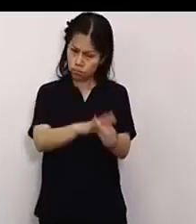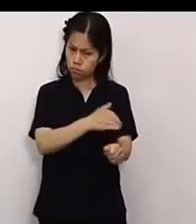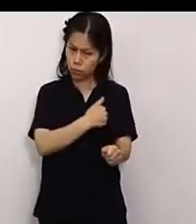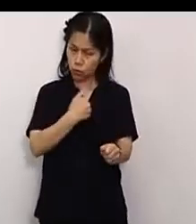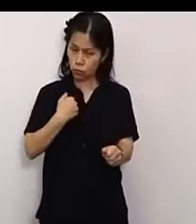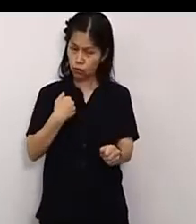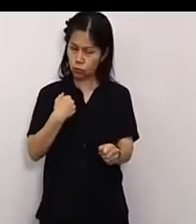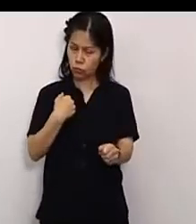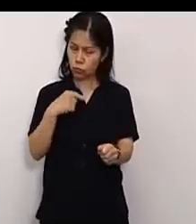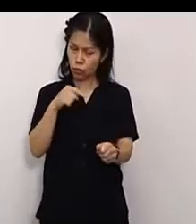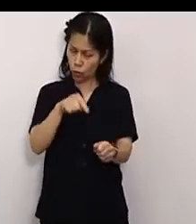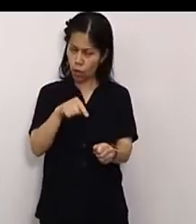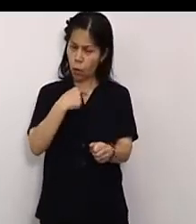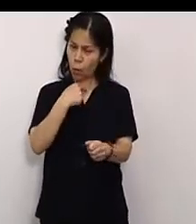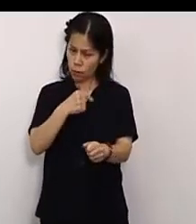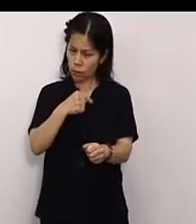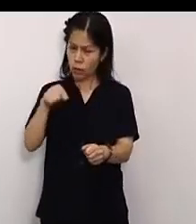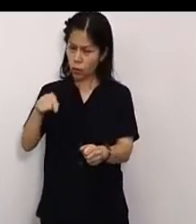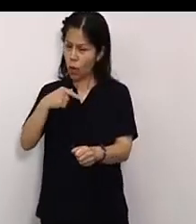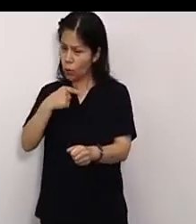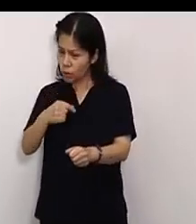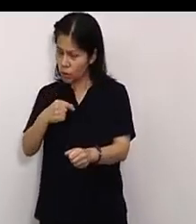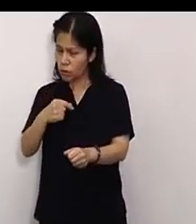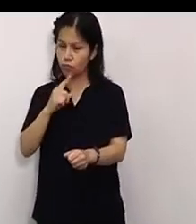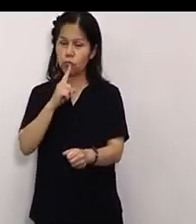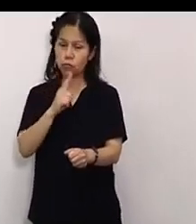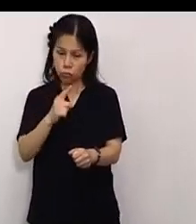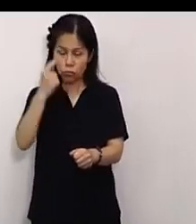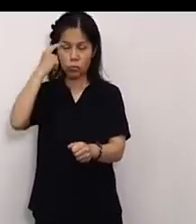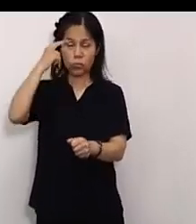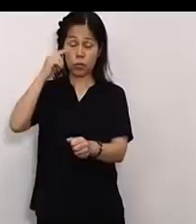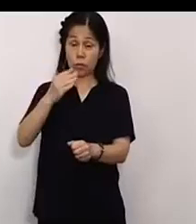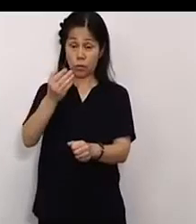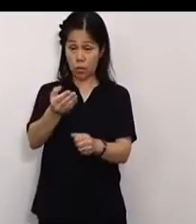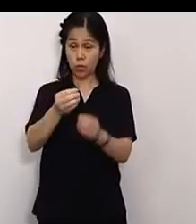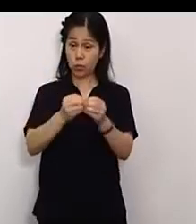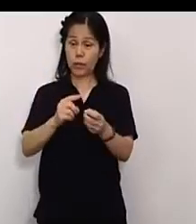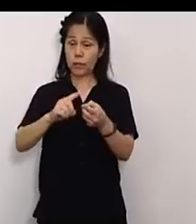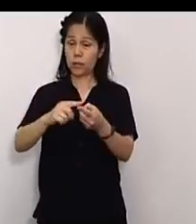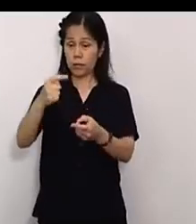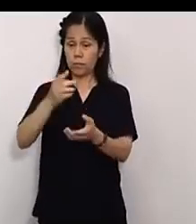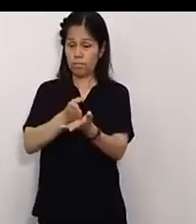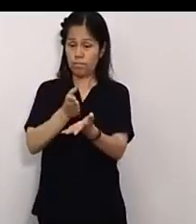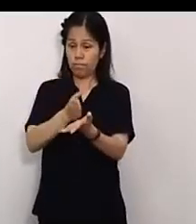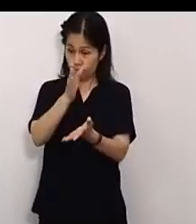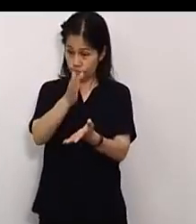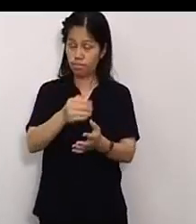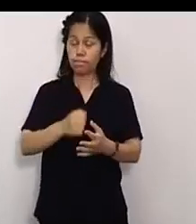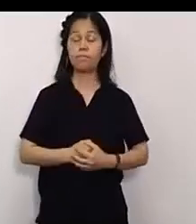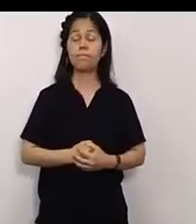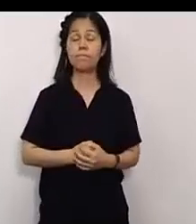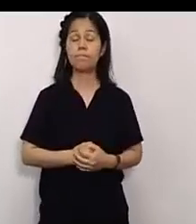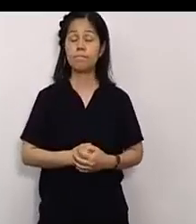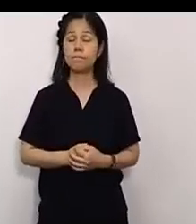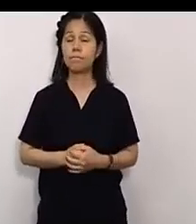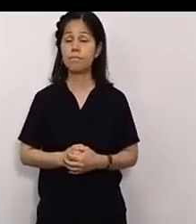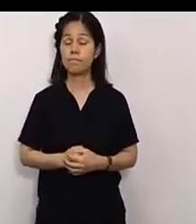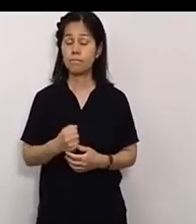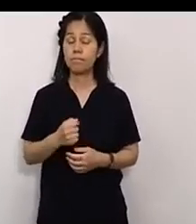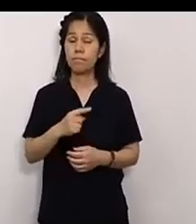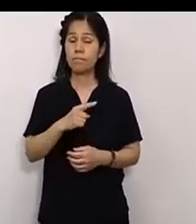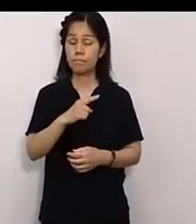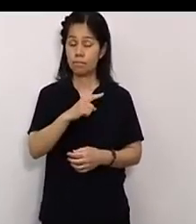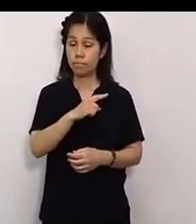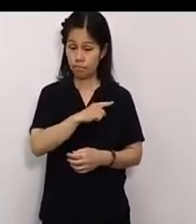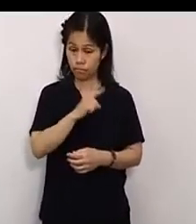今なぜこれがないんだろう、足りないぞと感じになってることって具体的にどんなことですか？ はい、まず、まあ、